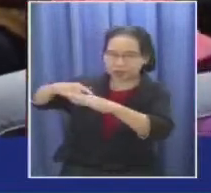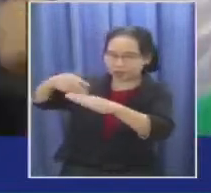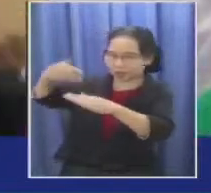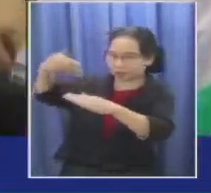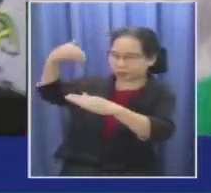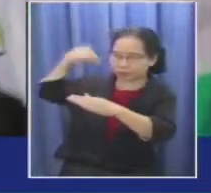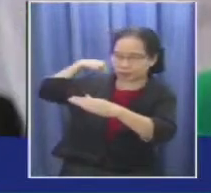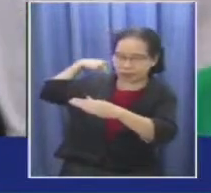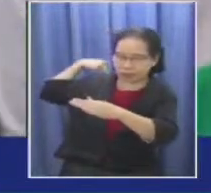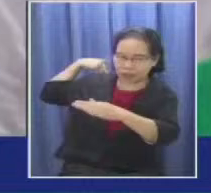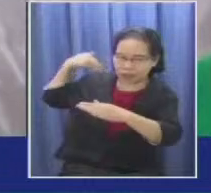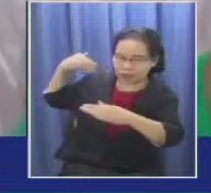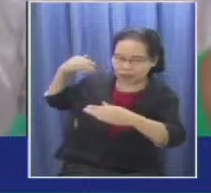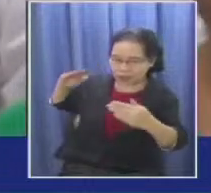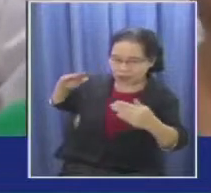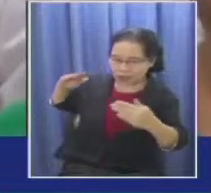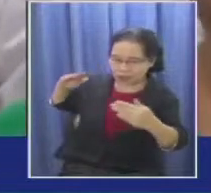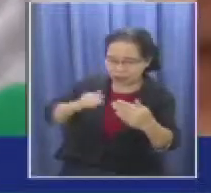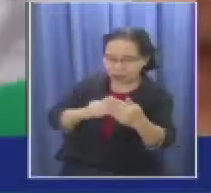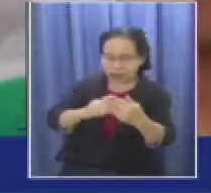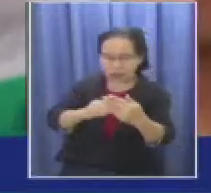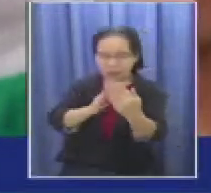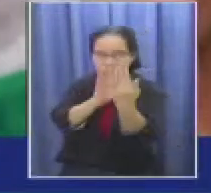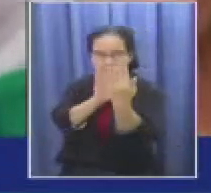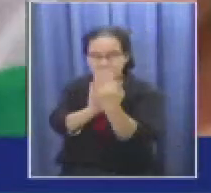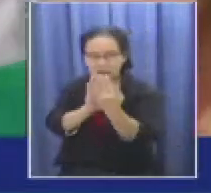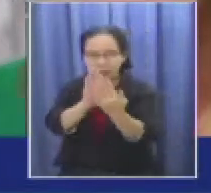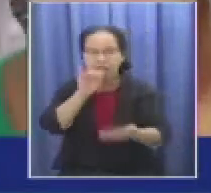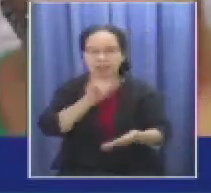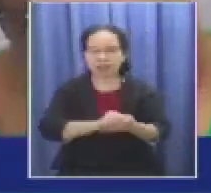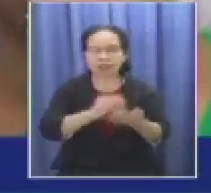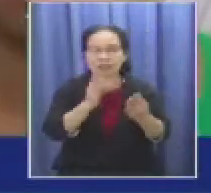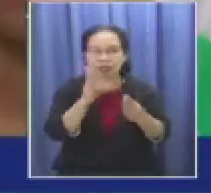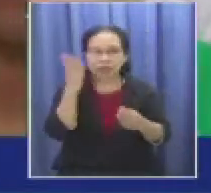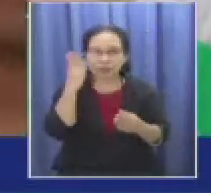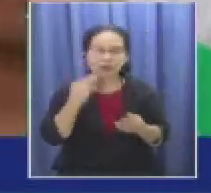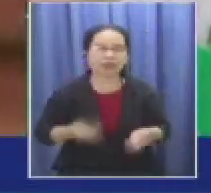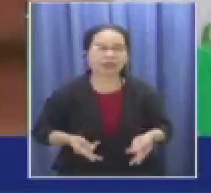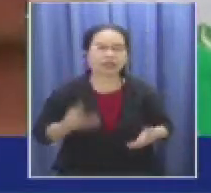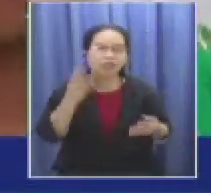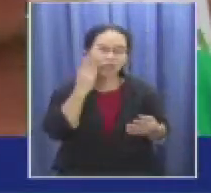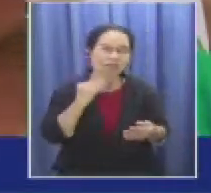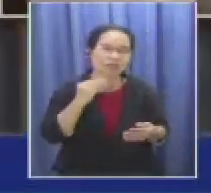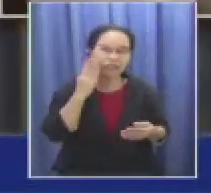kaya kasie mienu ene ka ye hye mfini